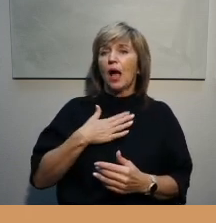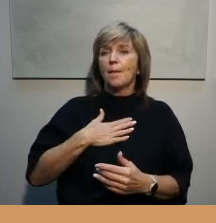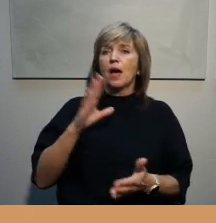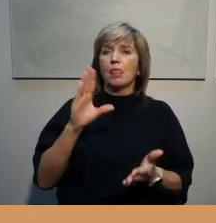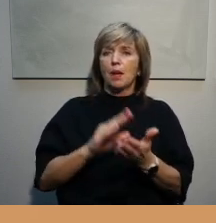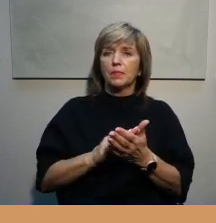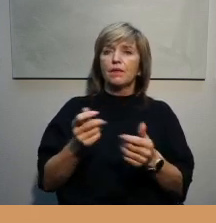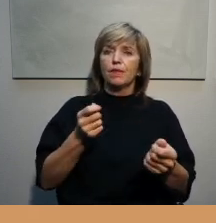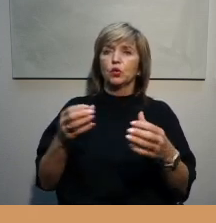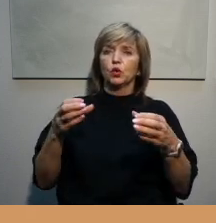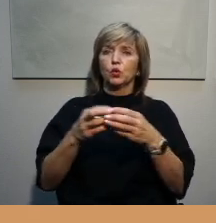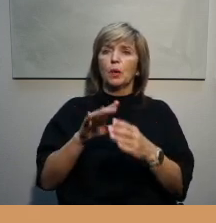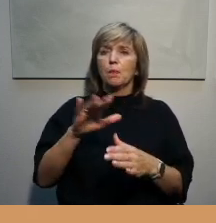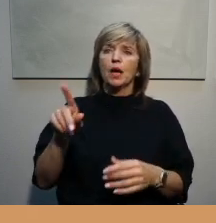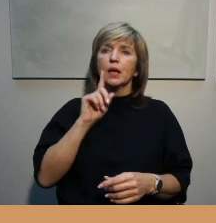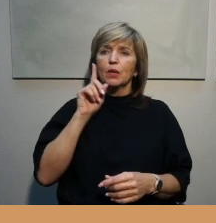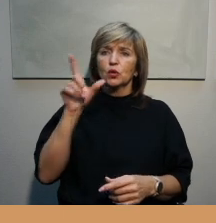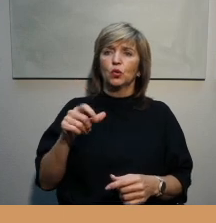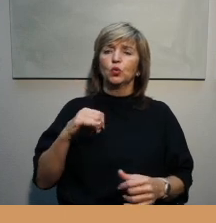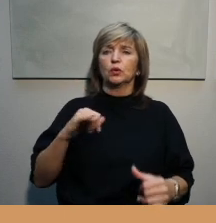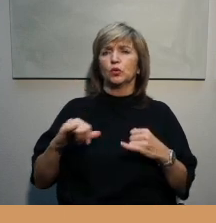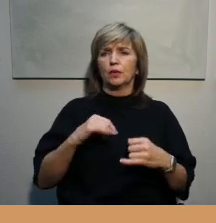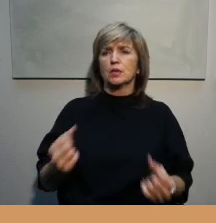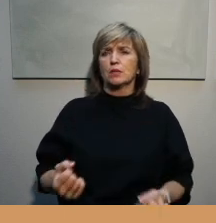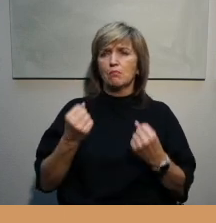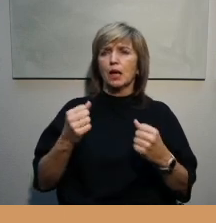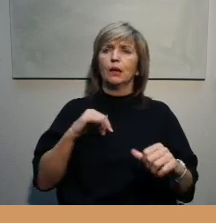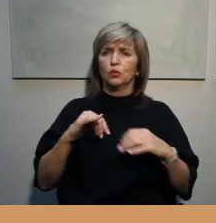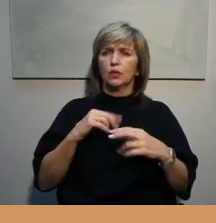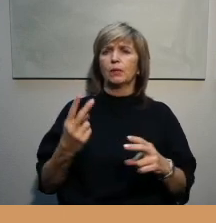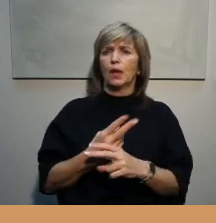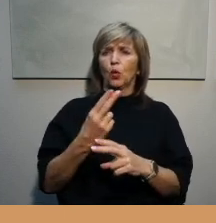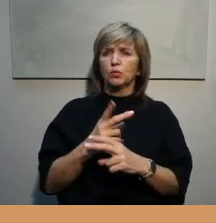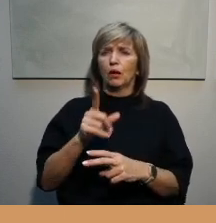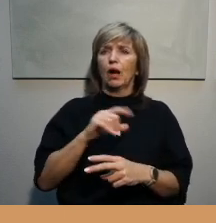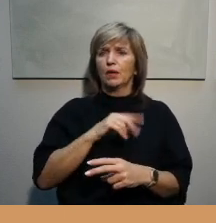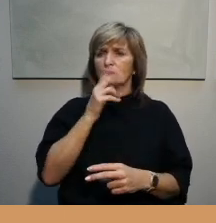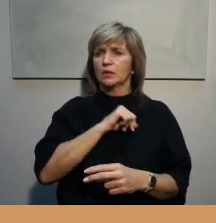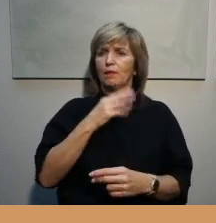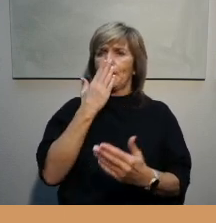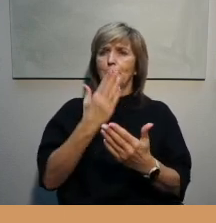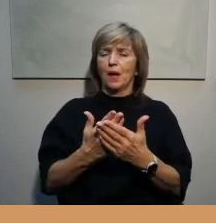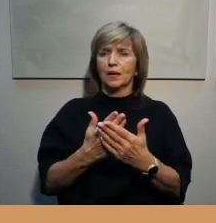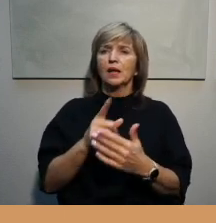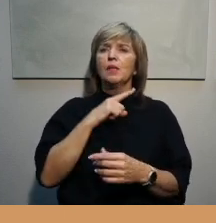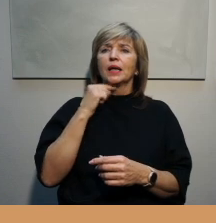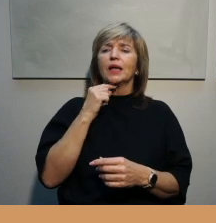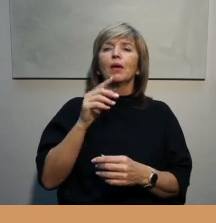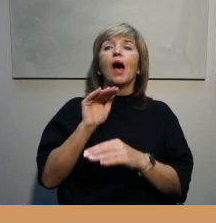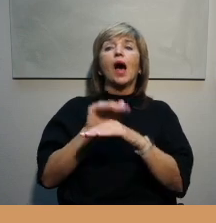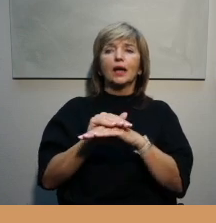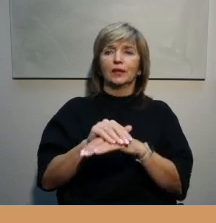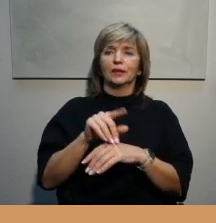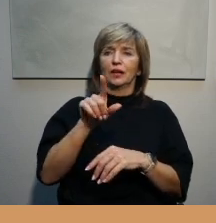pieredzē vadot grupas bērniem, jauniešiem ar uzvedības, tādiem smagiem uzvedības traucējumiem, kā viņi sevi attēlo. Un tad man gribas atgādināt, un to